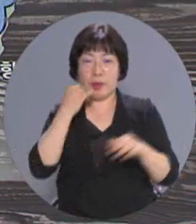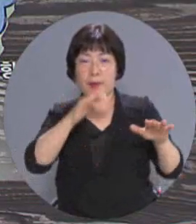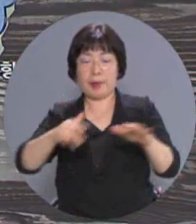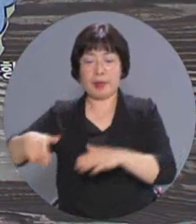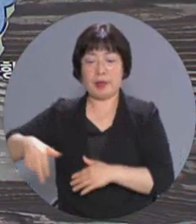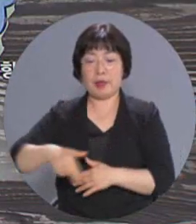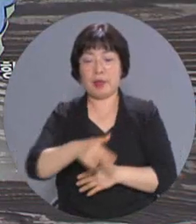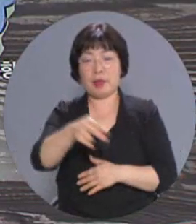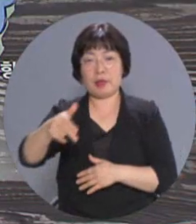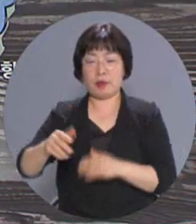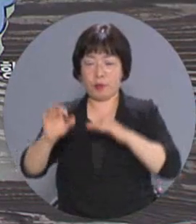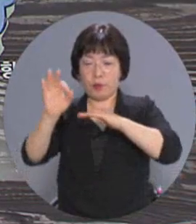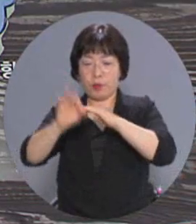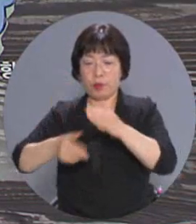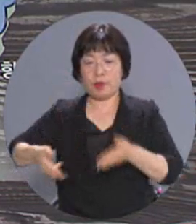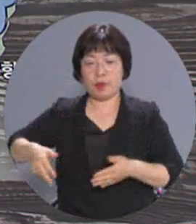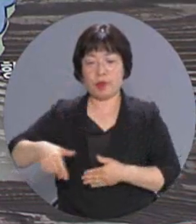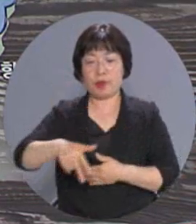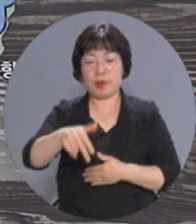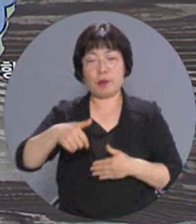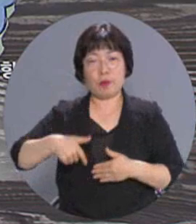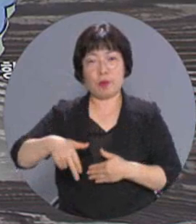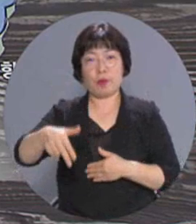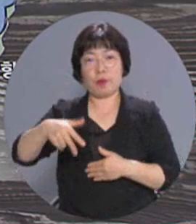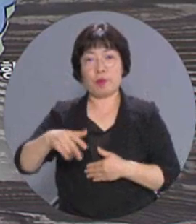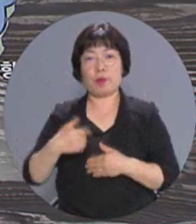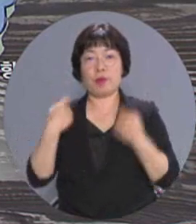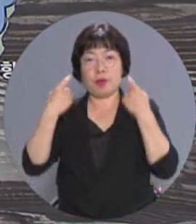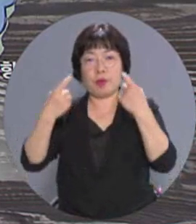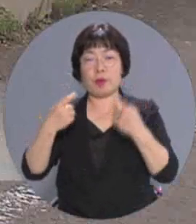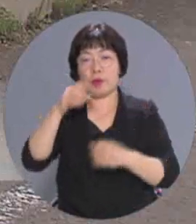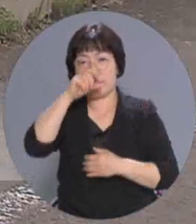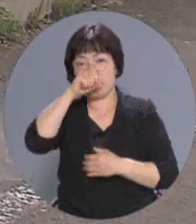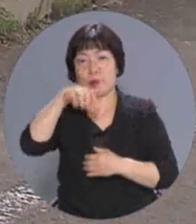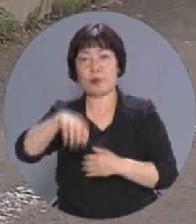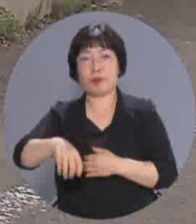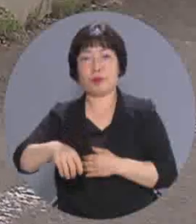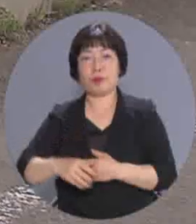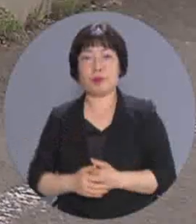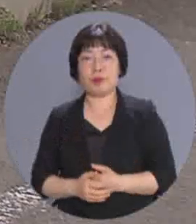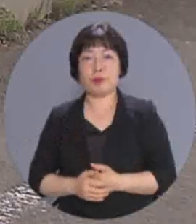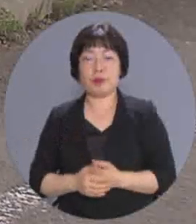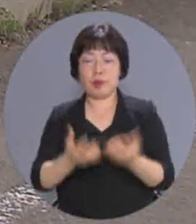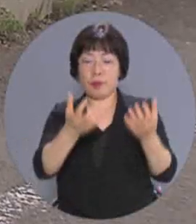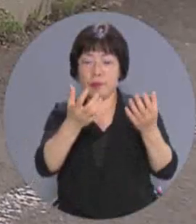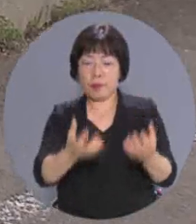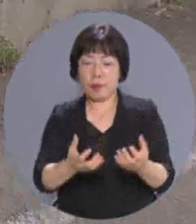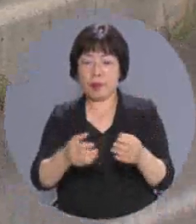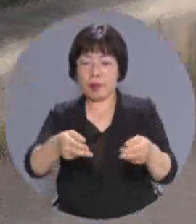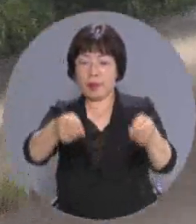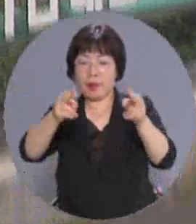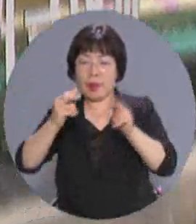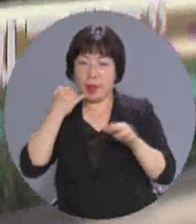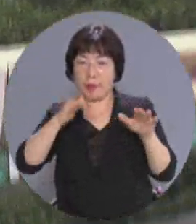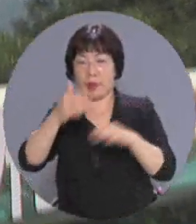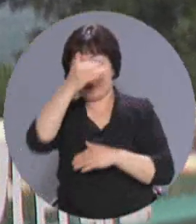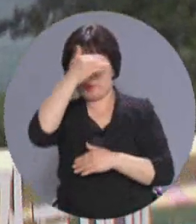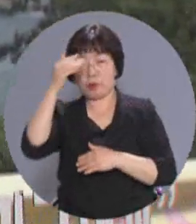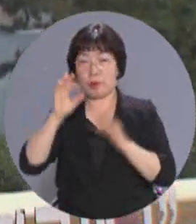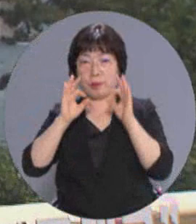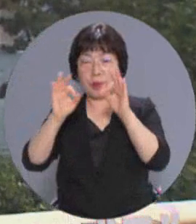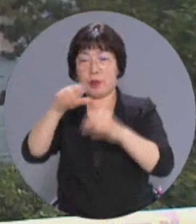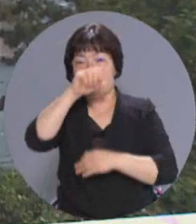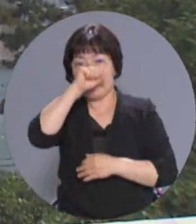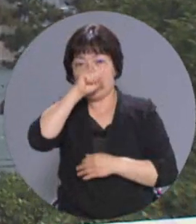바닷길, 붉은 노을길 등 힐링 걷기 여행의 시작점입니다. 또 소록도와 남해바다의 멋진 풍광을 조망할 수